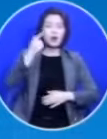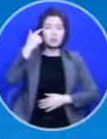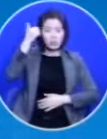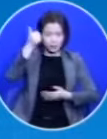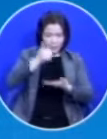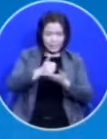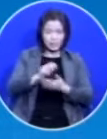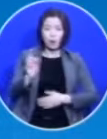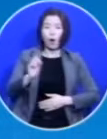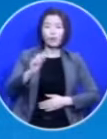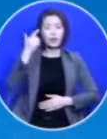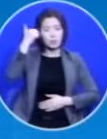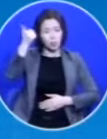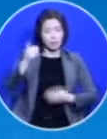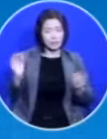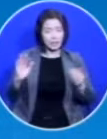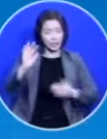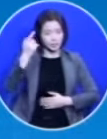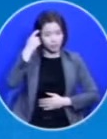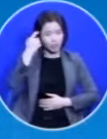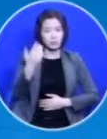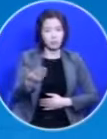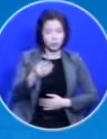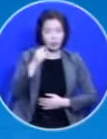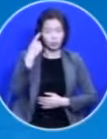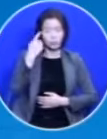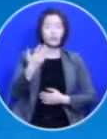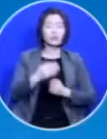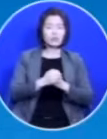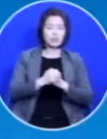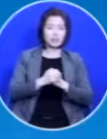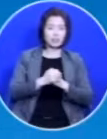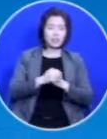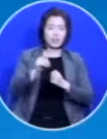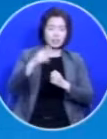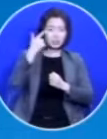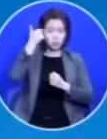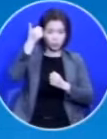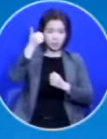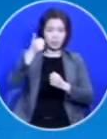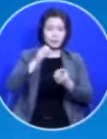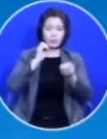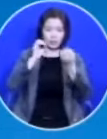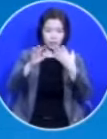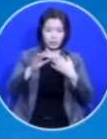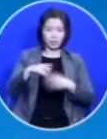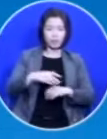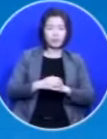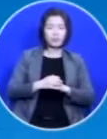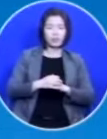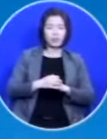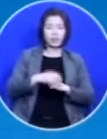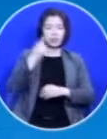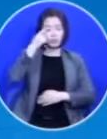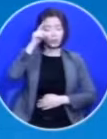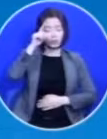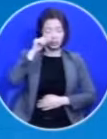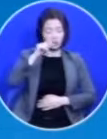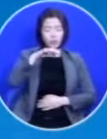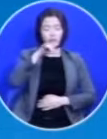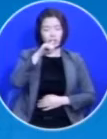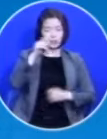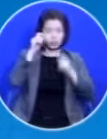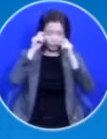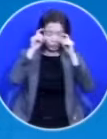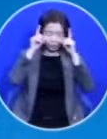목사가 되셨어요 그렇게 물었습니다 그 목 님이 눈을 감고 있다가